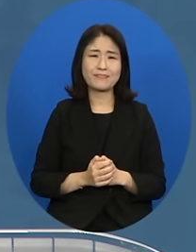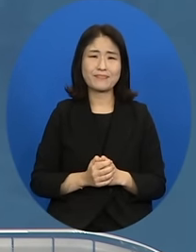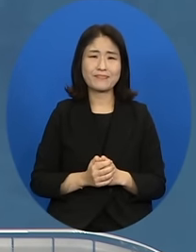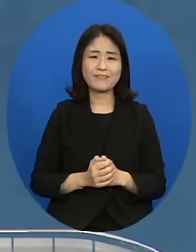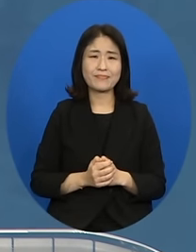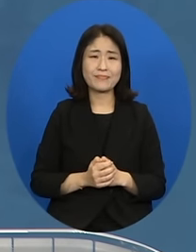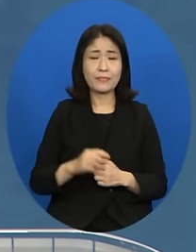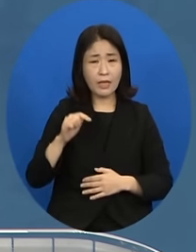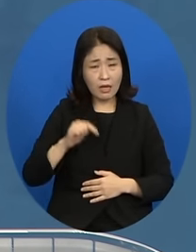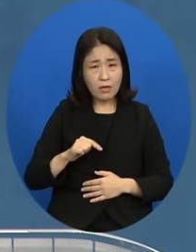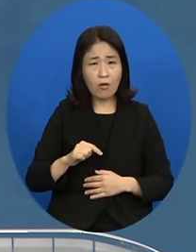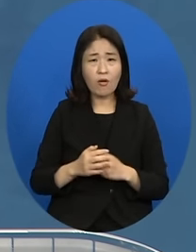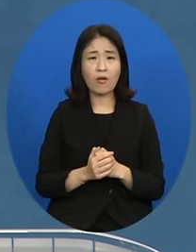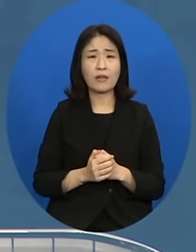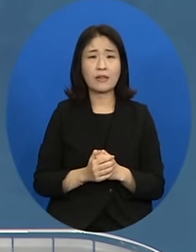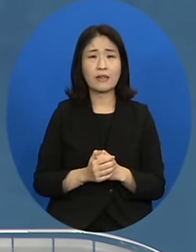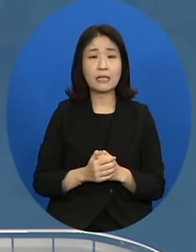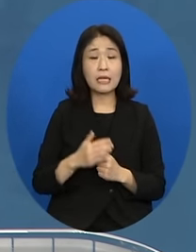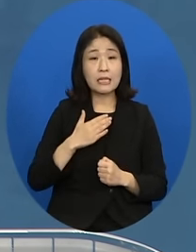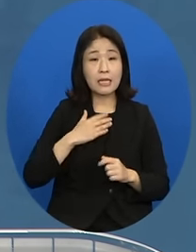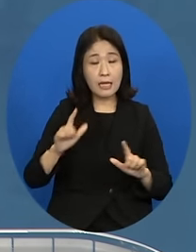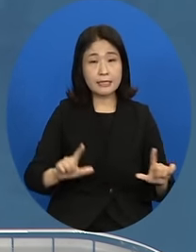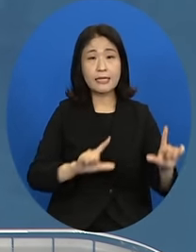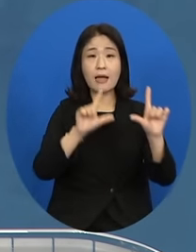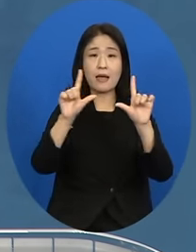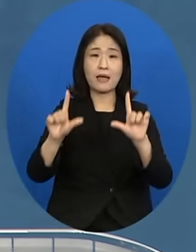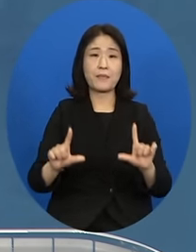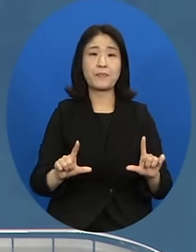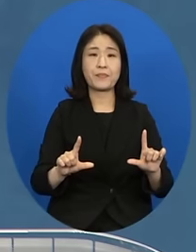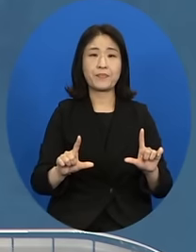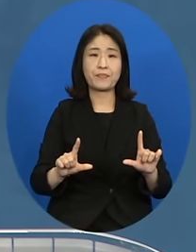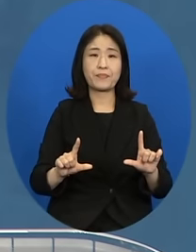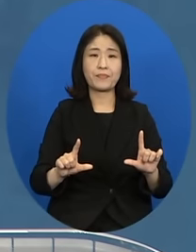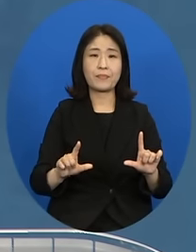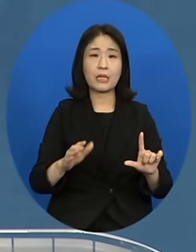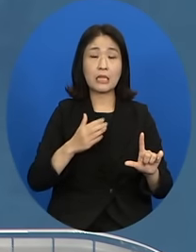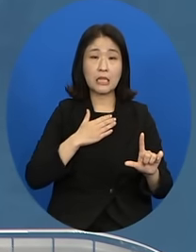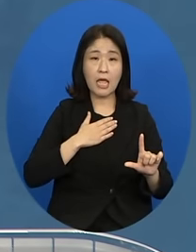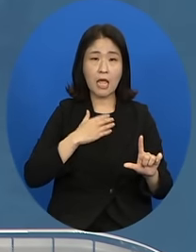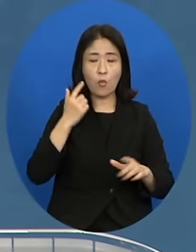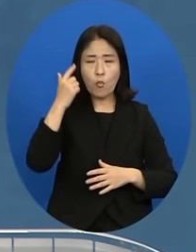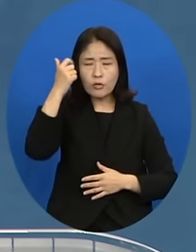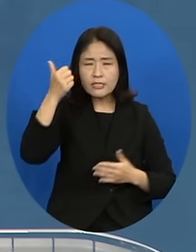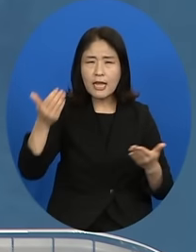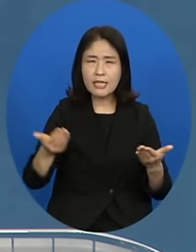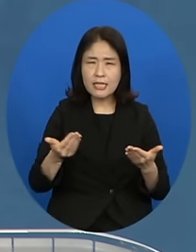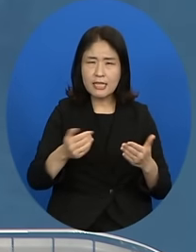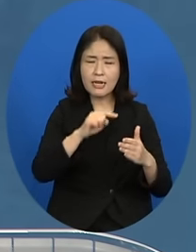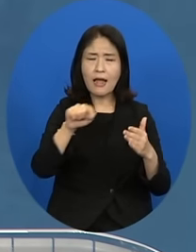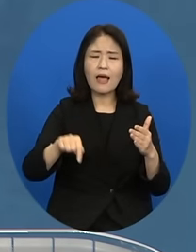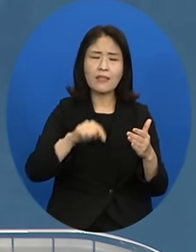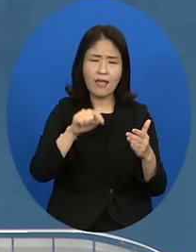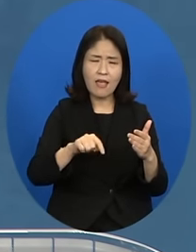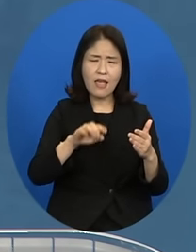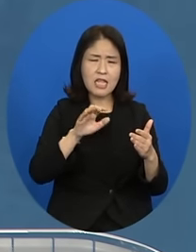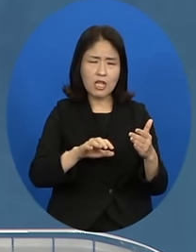이것은 저의 삶에 있어서도 그렇고 제 목회에 있어서도